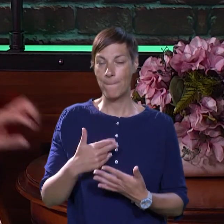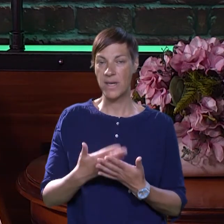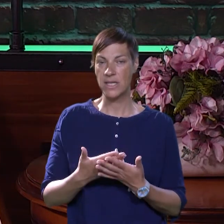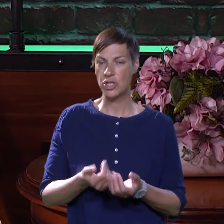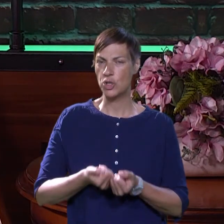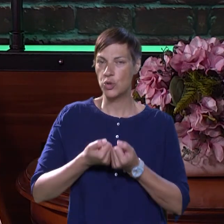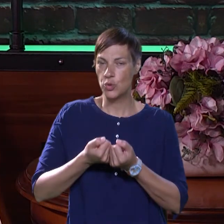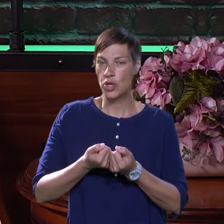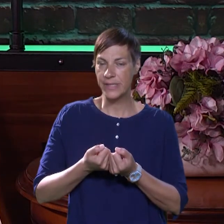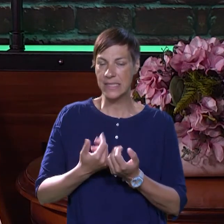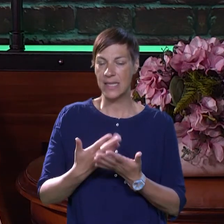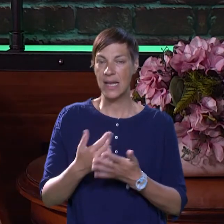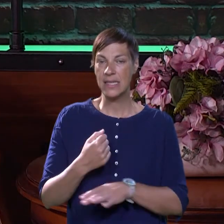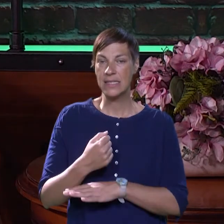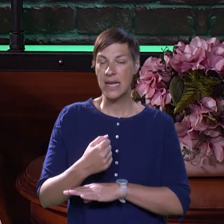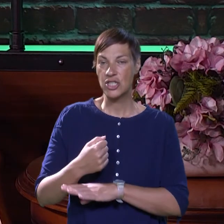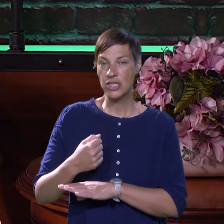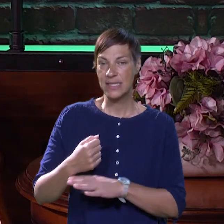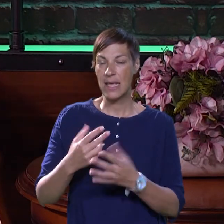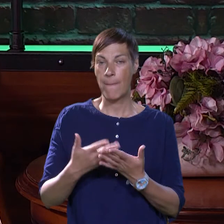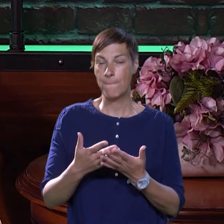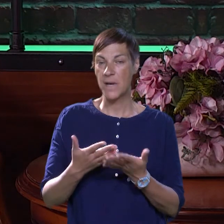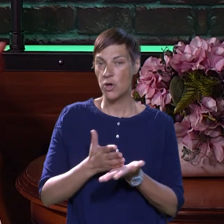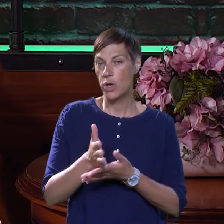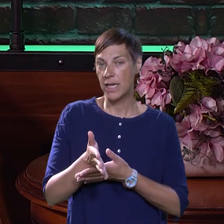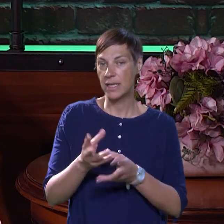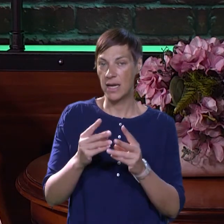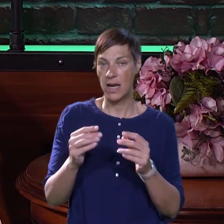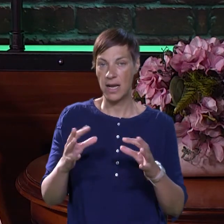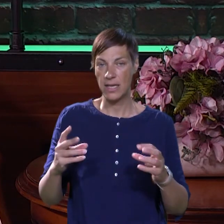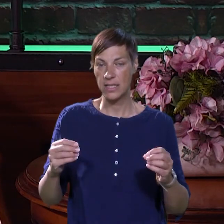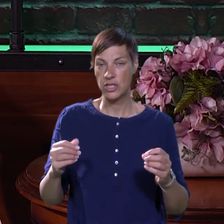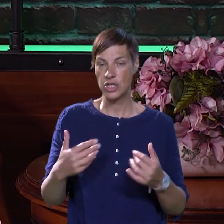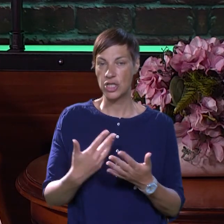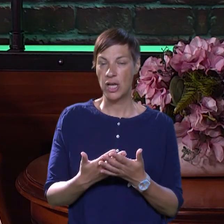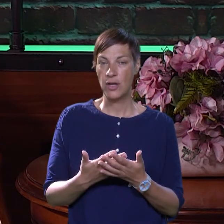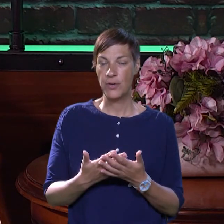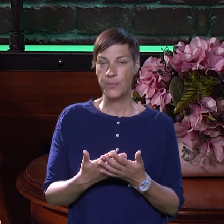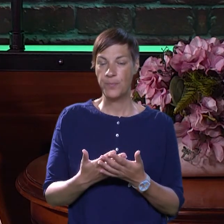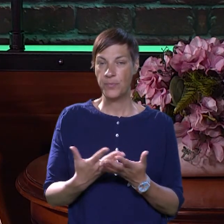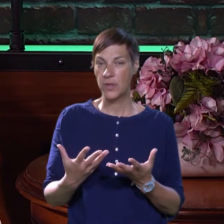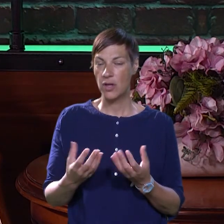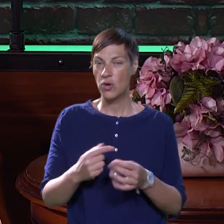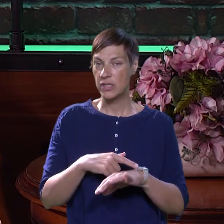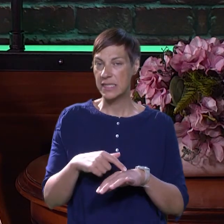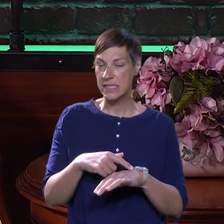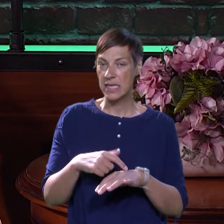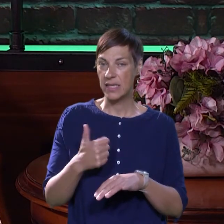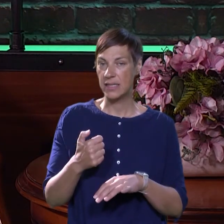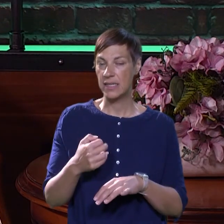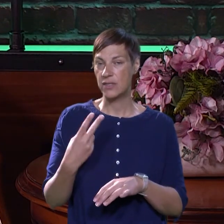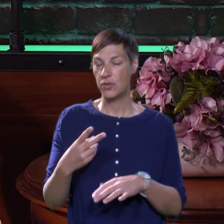su ta kičma sa tim grančicama koje je onda generiralo to lišće od kvadrat miliona volonterskih sati